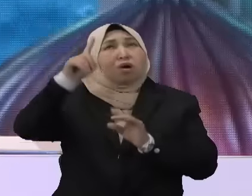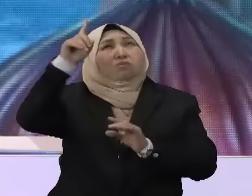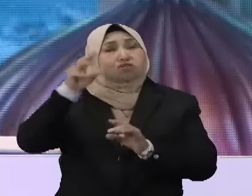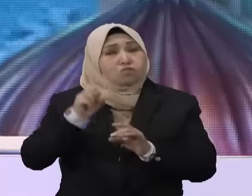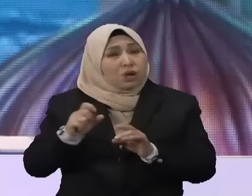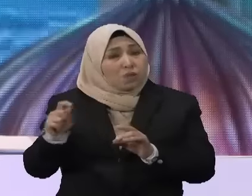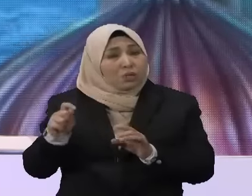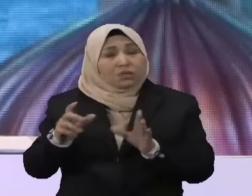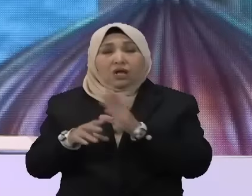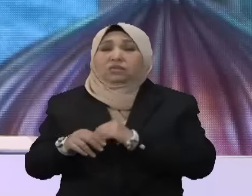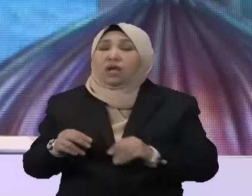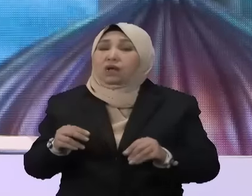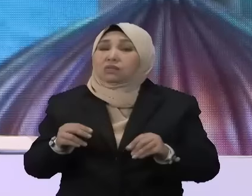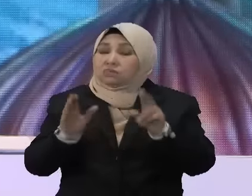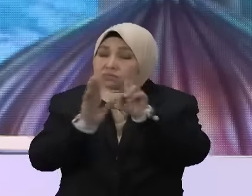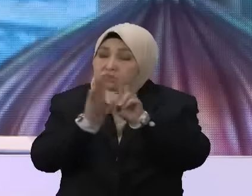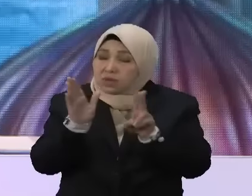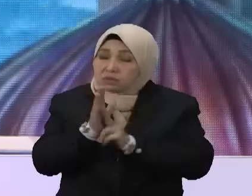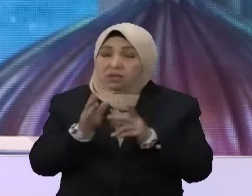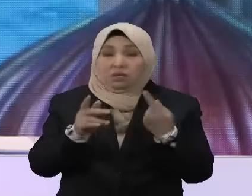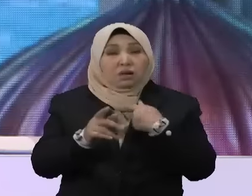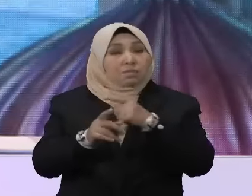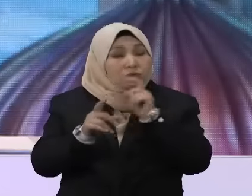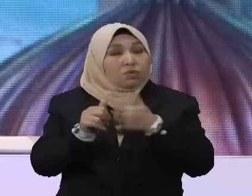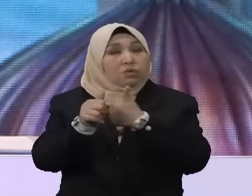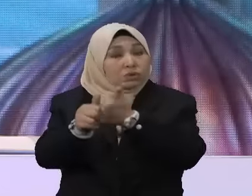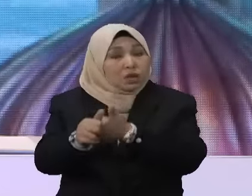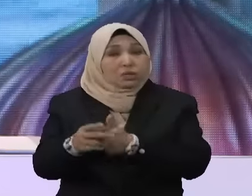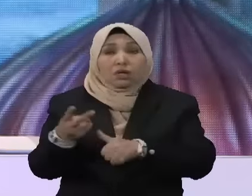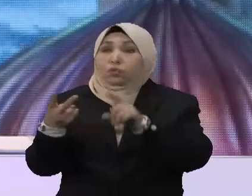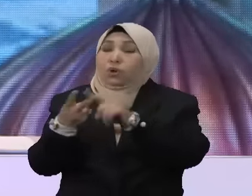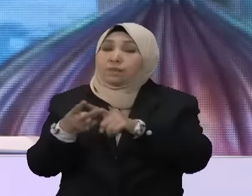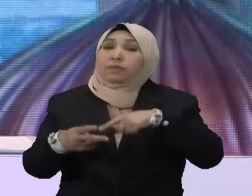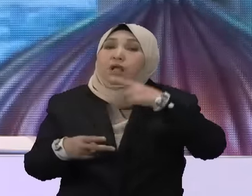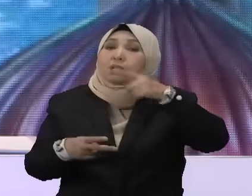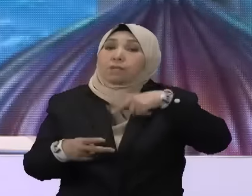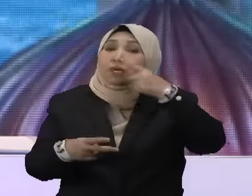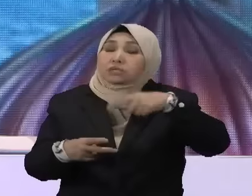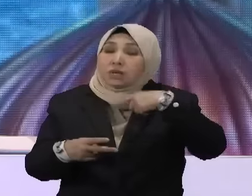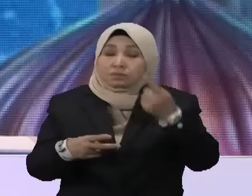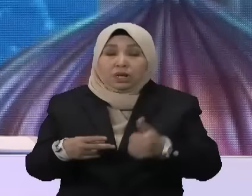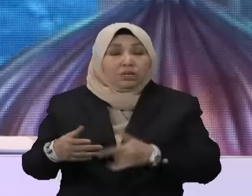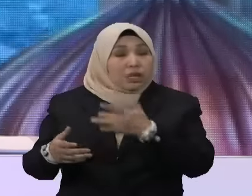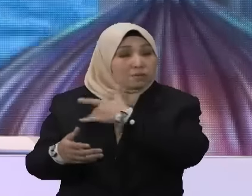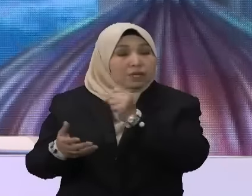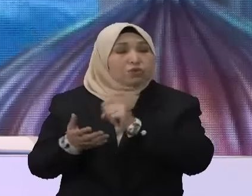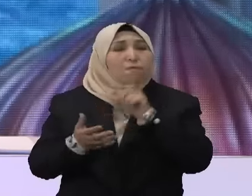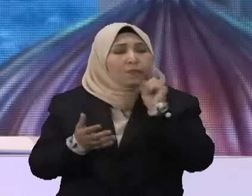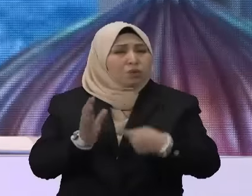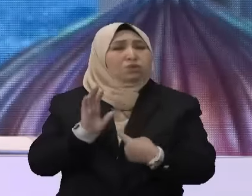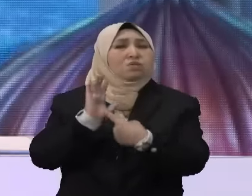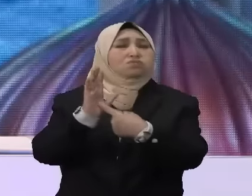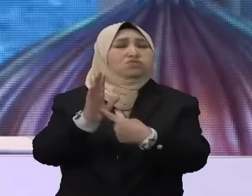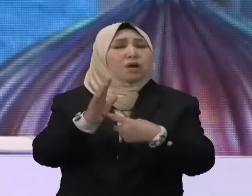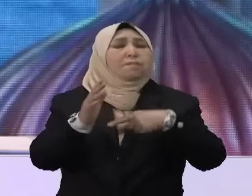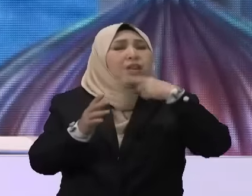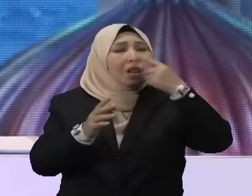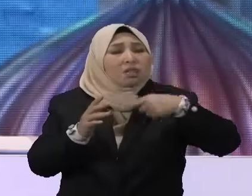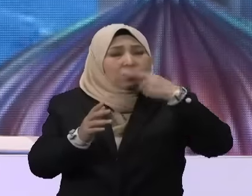Taala dan juga syariat yang diberikan. Yang kedua, melalui lisan. Iman itu sendiri perlu ditonjolkan melalui